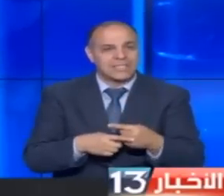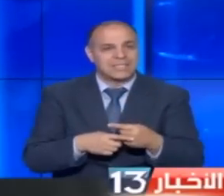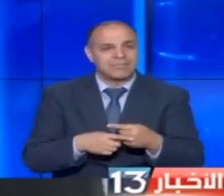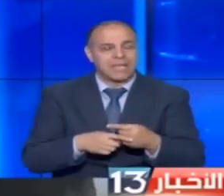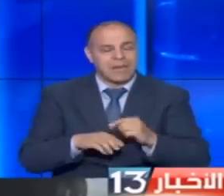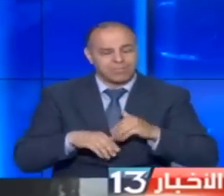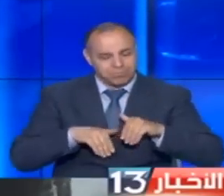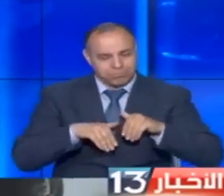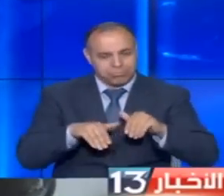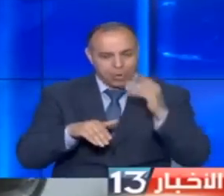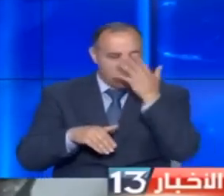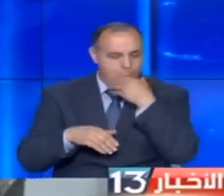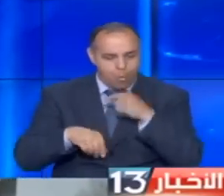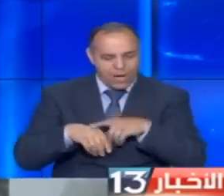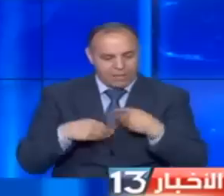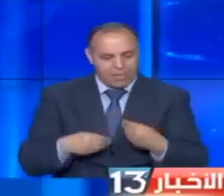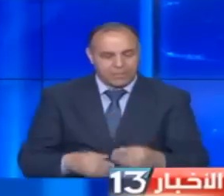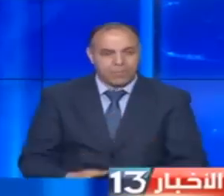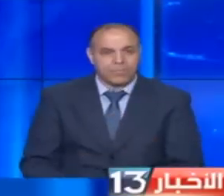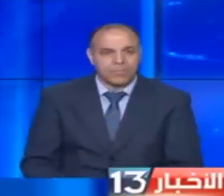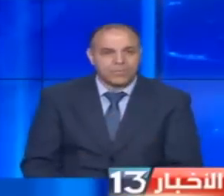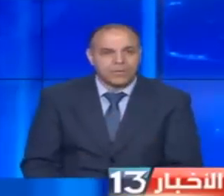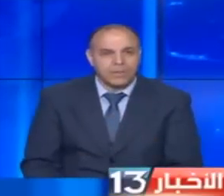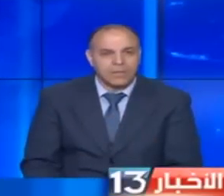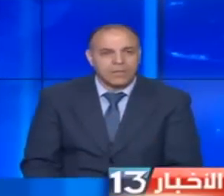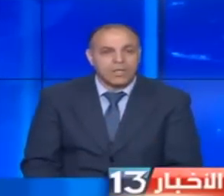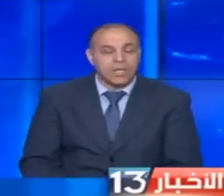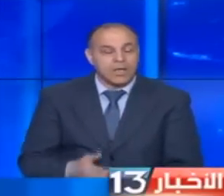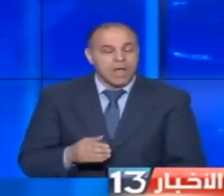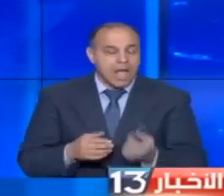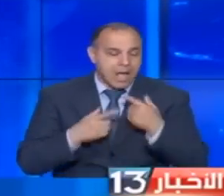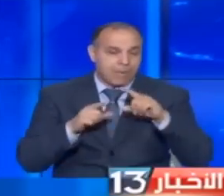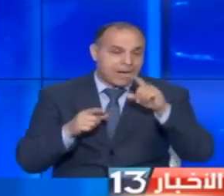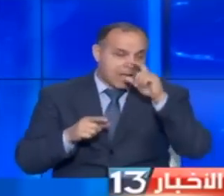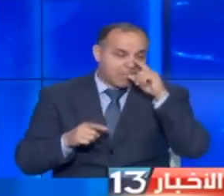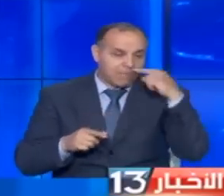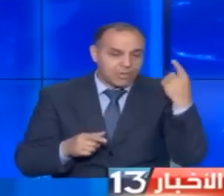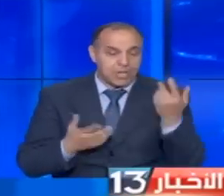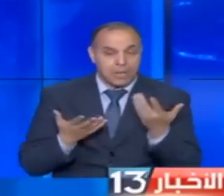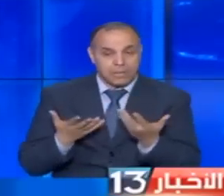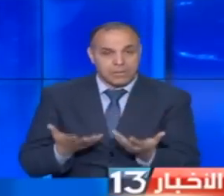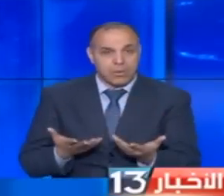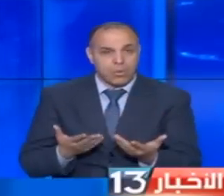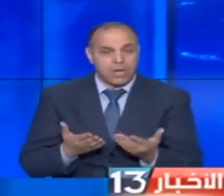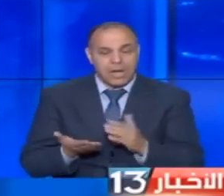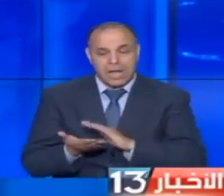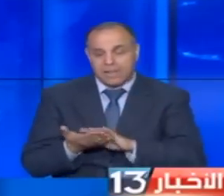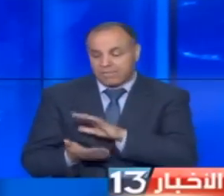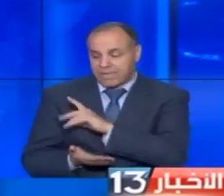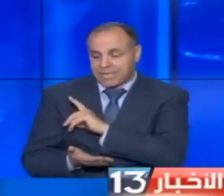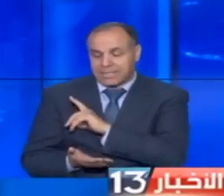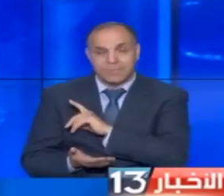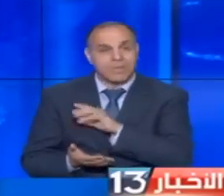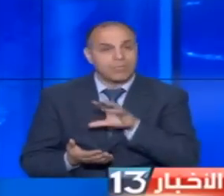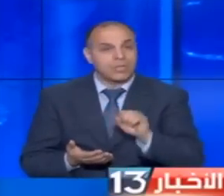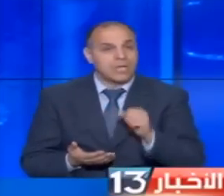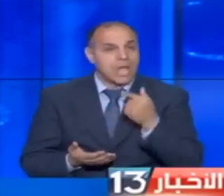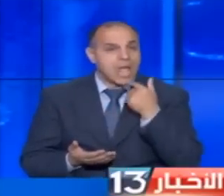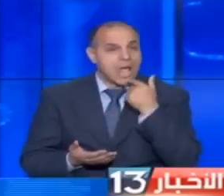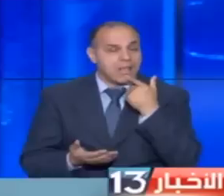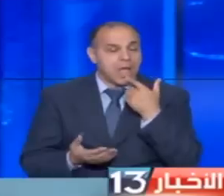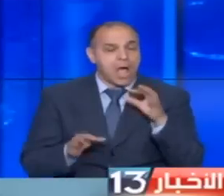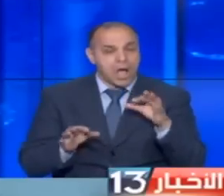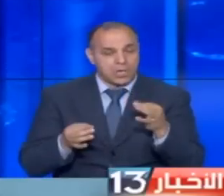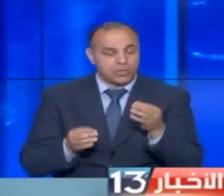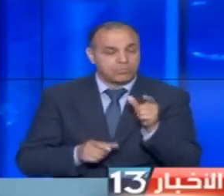في احسن الظروف مستجد الخبر العربي والعالمي نستهله من الاراضي الفلسطينيه المحتله حيث اصيب عشرات